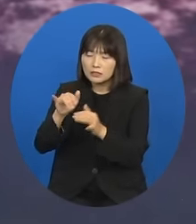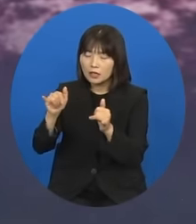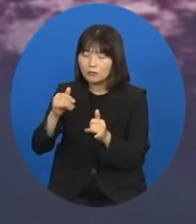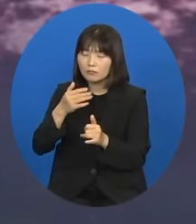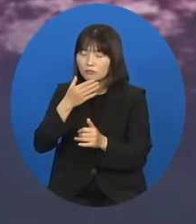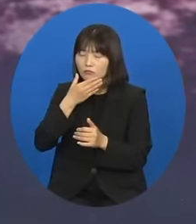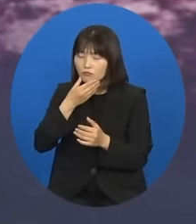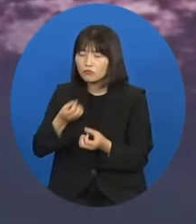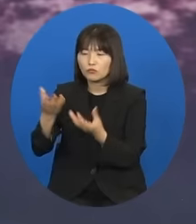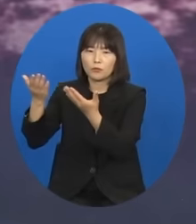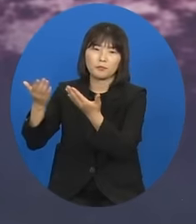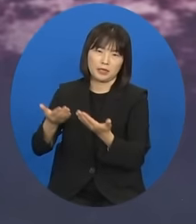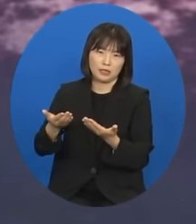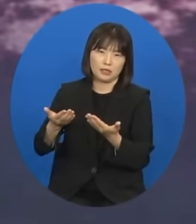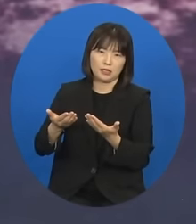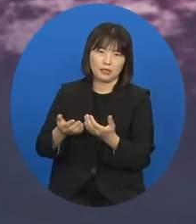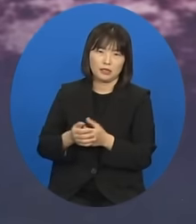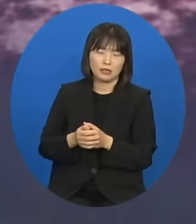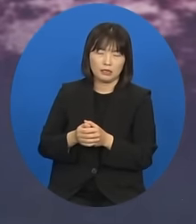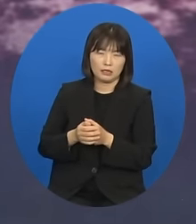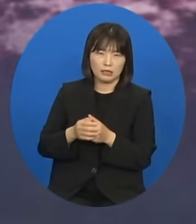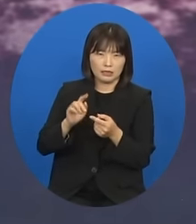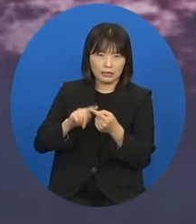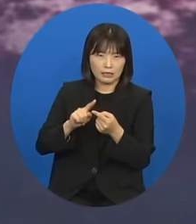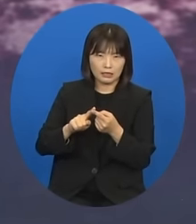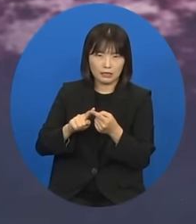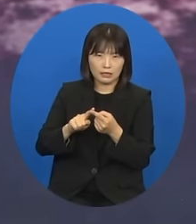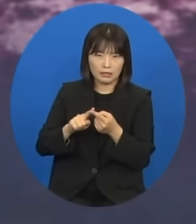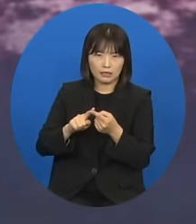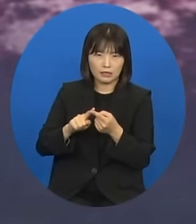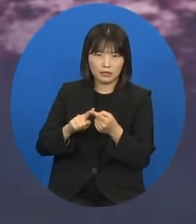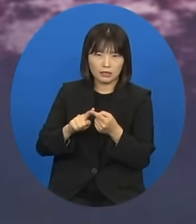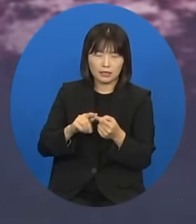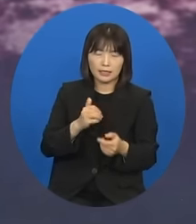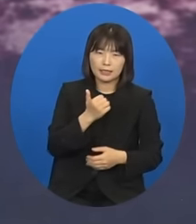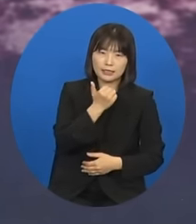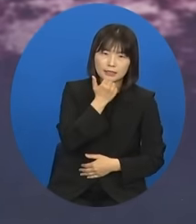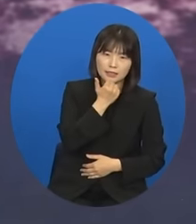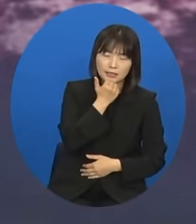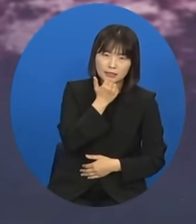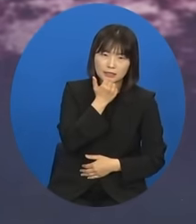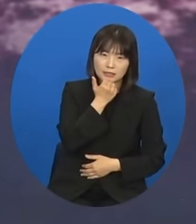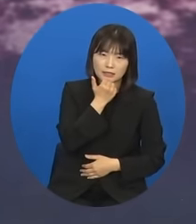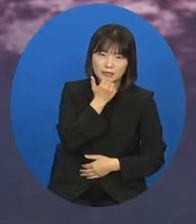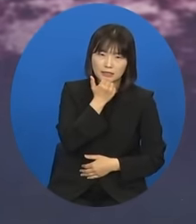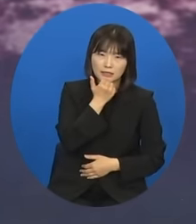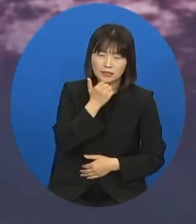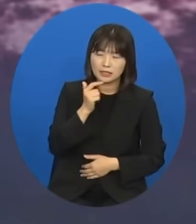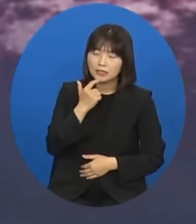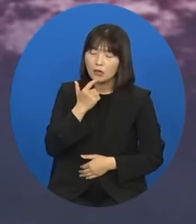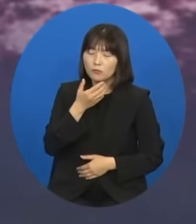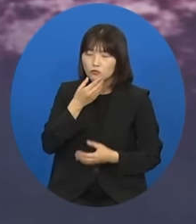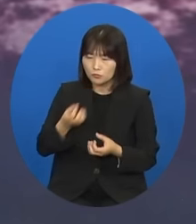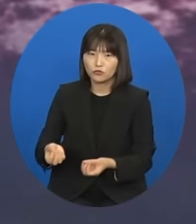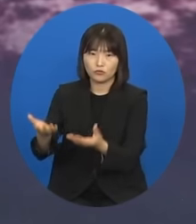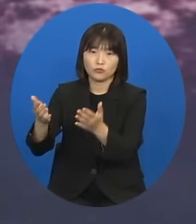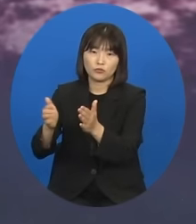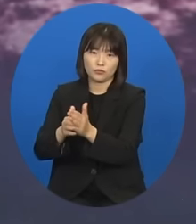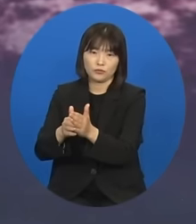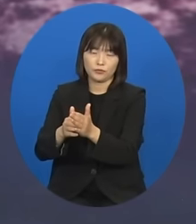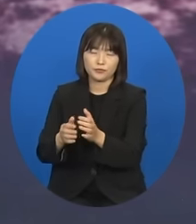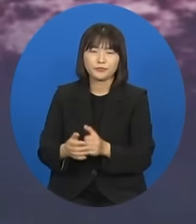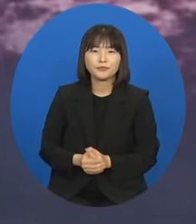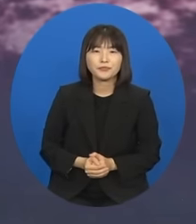거야이 복을 빌려줍니다이 세 가지가 바로 이삭이 배어 주는 복의 내용입니다 이렇게 해서 결국